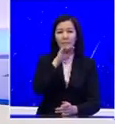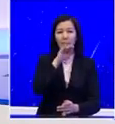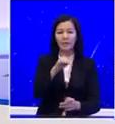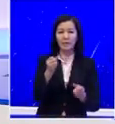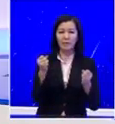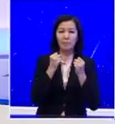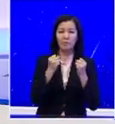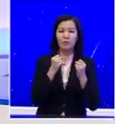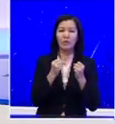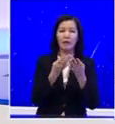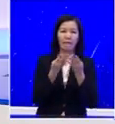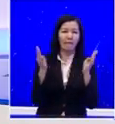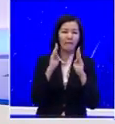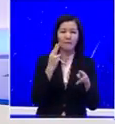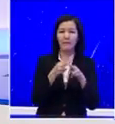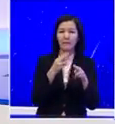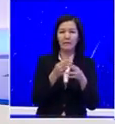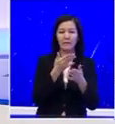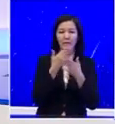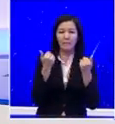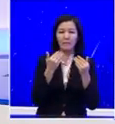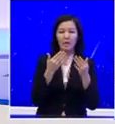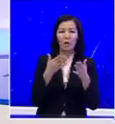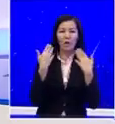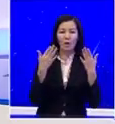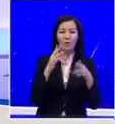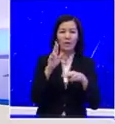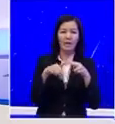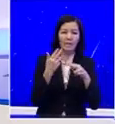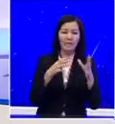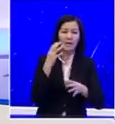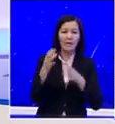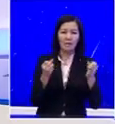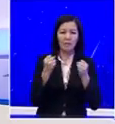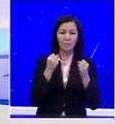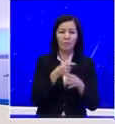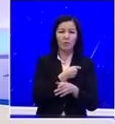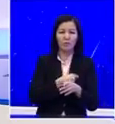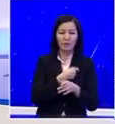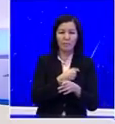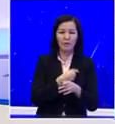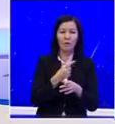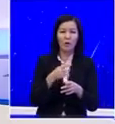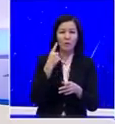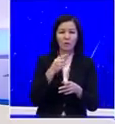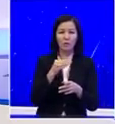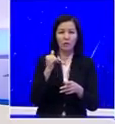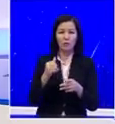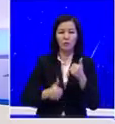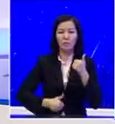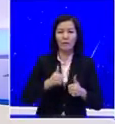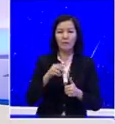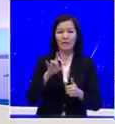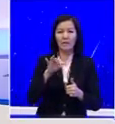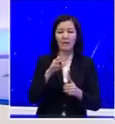Кәсіби спортшыға карантинде кедергі емес. Жеңіл атлетикадан халықаралық дәрежедегі спорт шебері осылай дейді. Жетісудің мақтанышы Айман